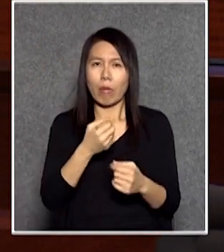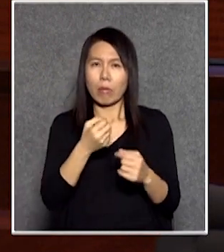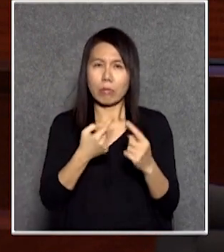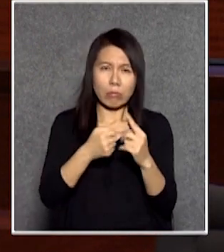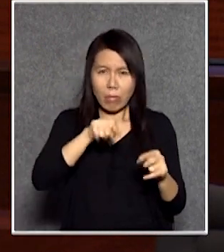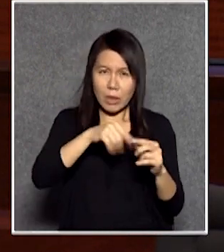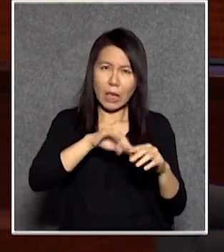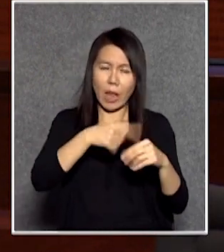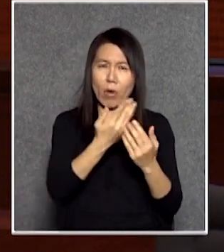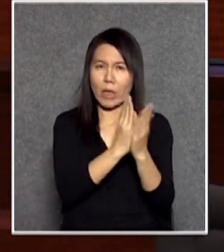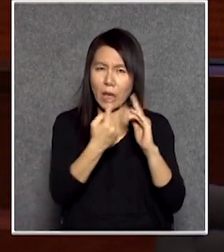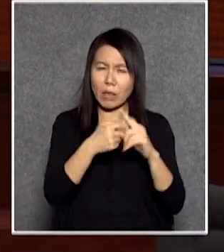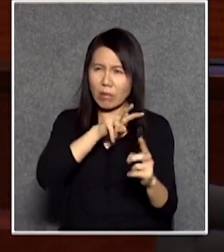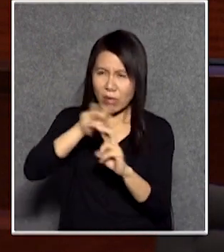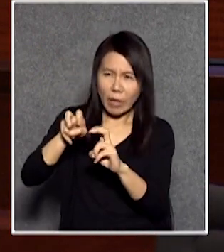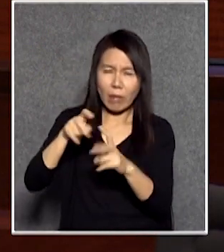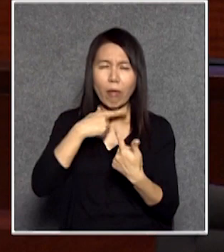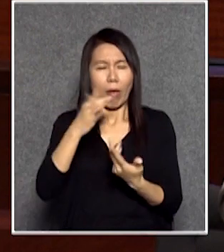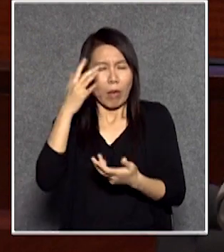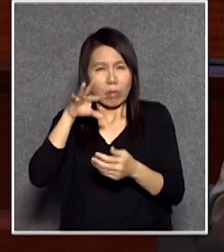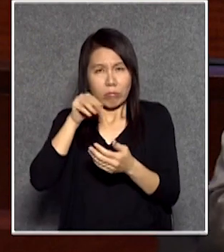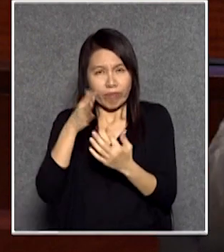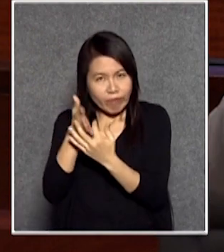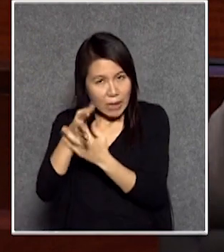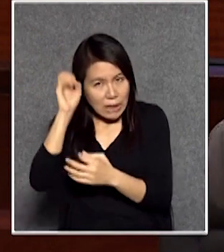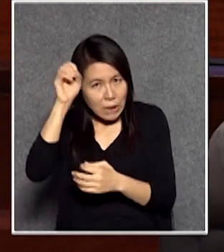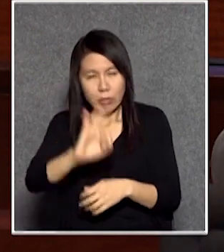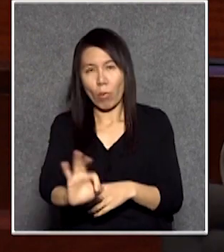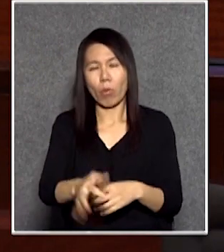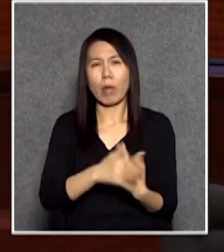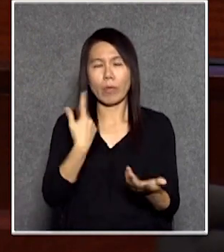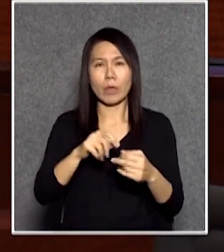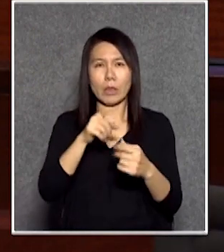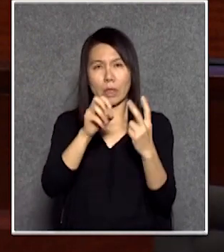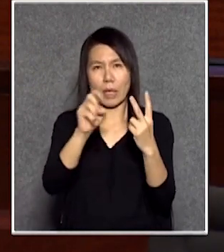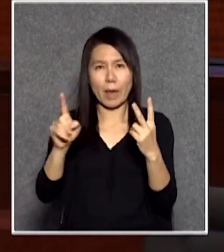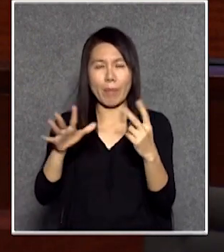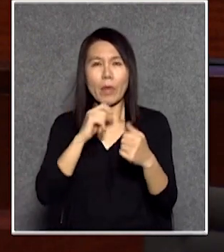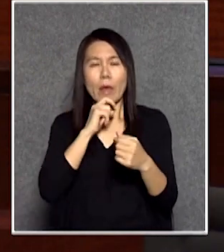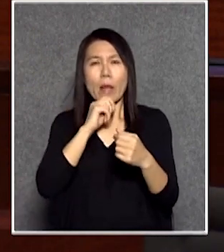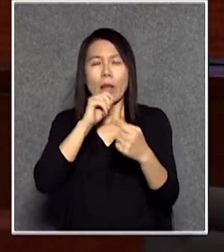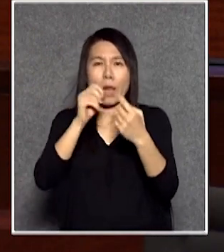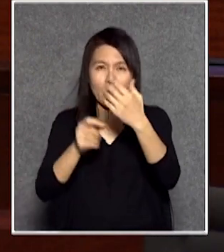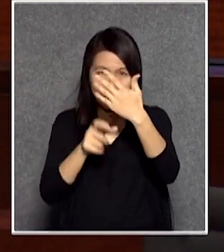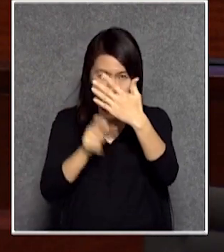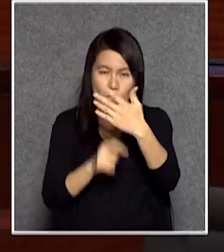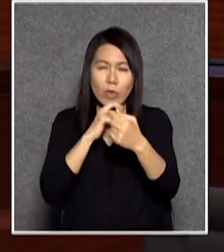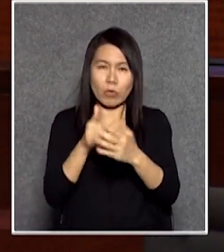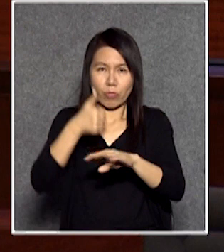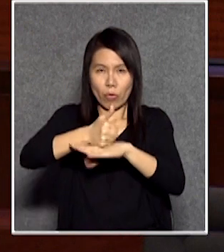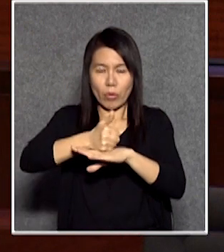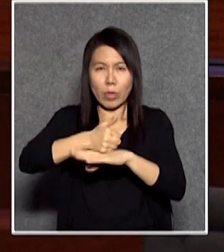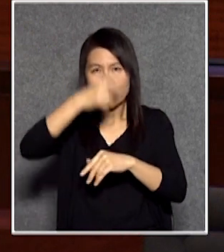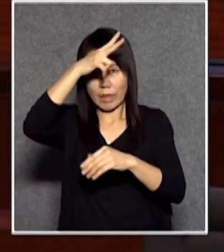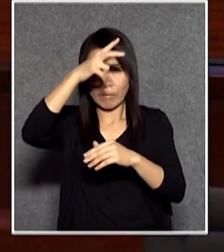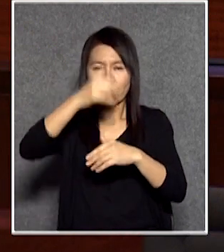和參與有關政策的制定。2012年5月梁振英上任之前提出五司十四局政府架構重